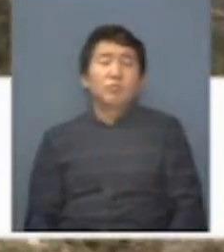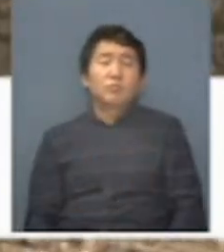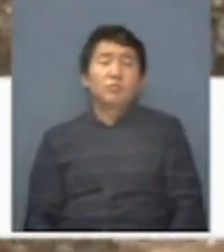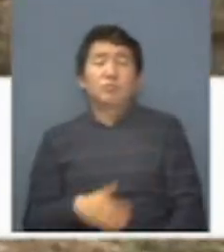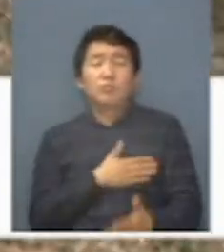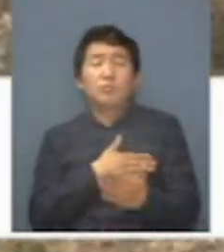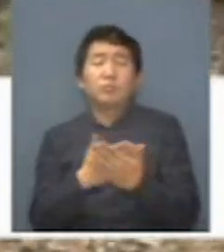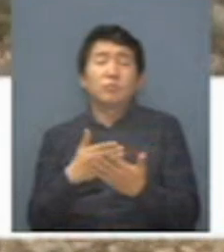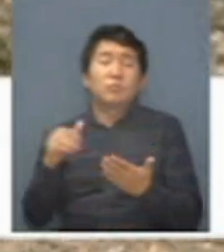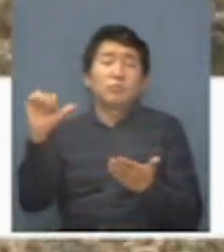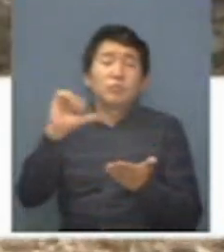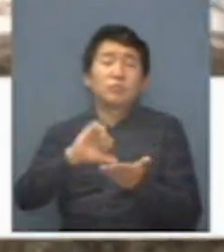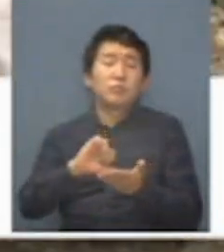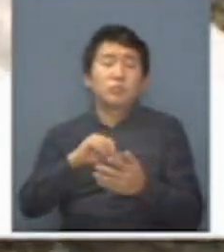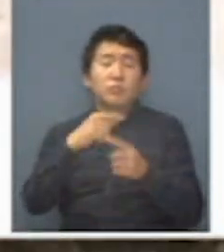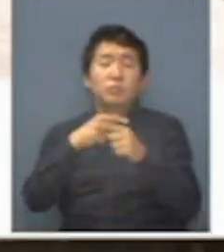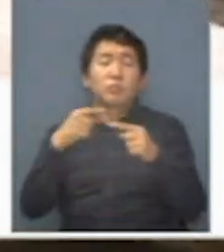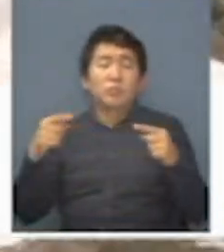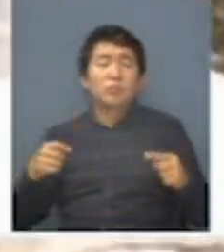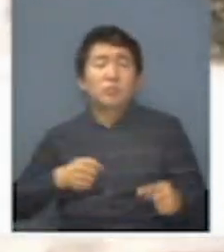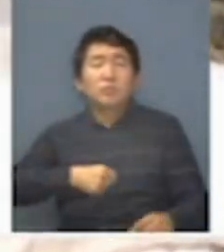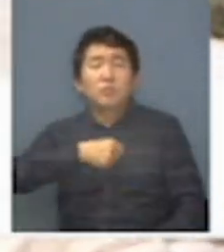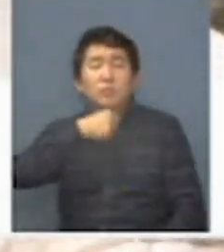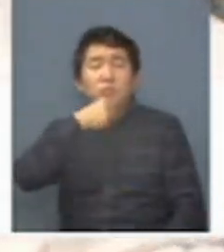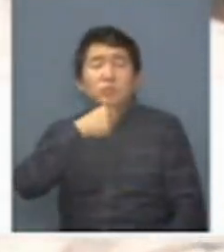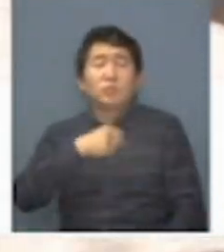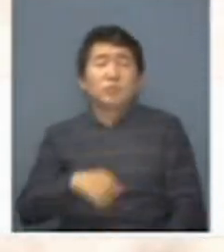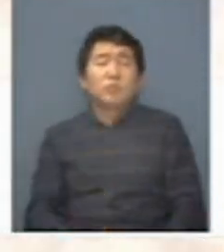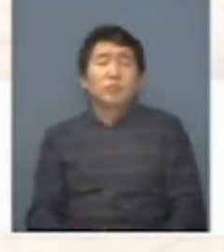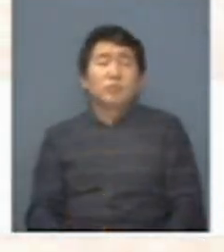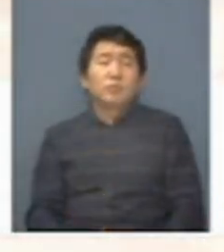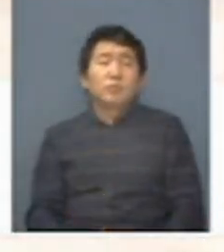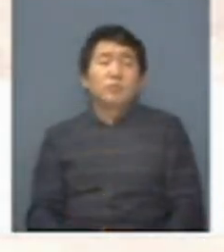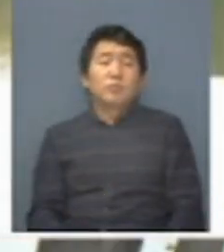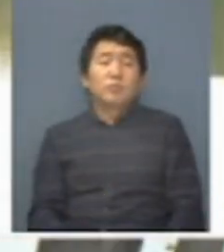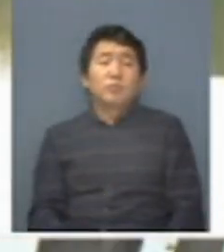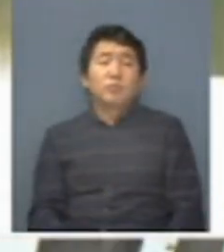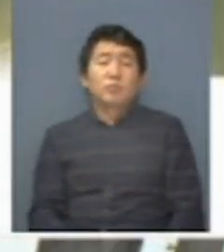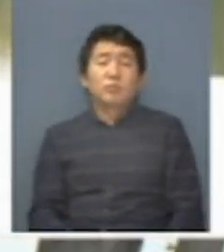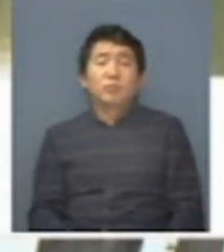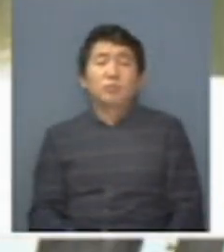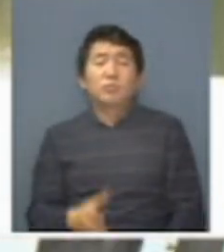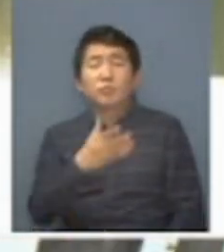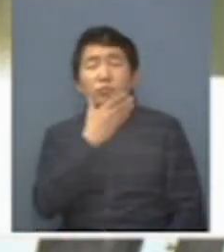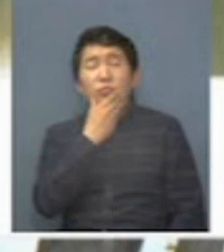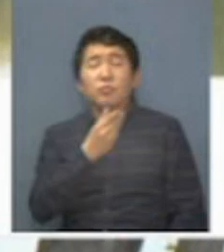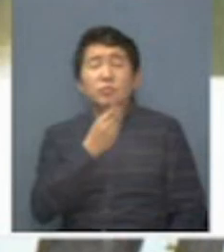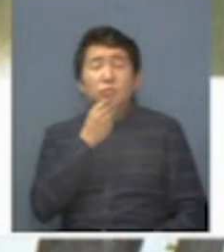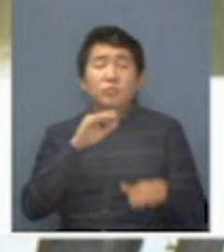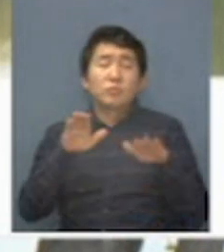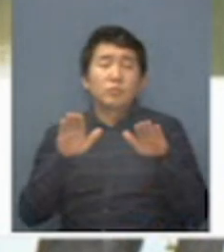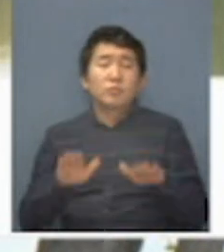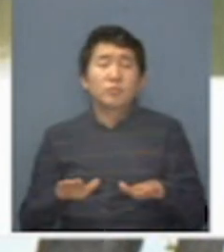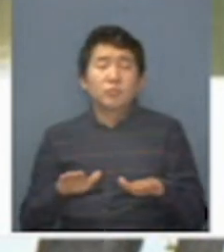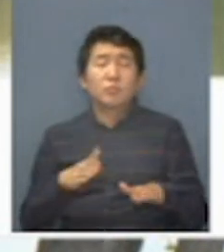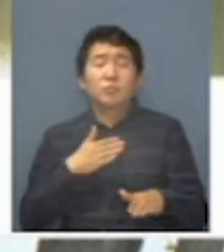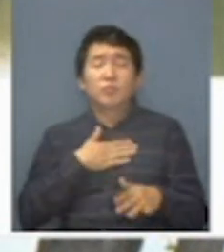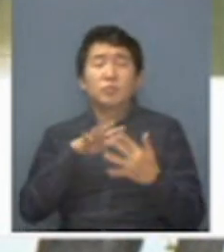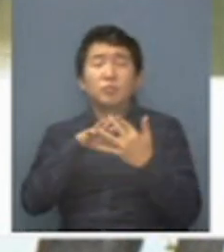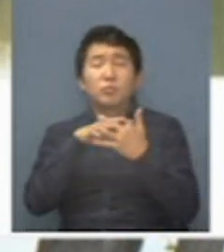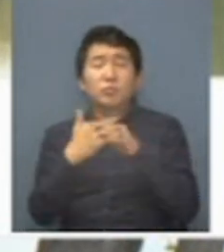активное участие жители разного возраста. Акция проводится в нашем самом живописнейшем месте нашего